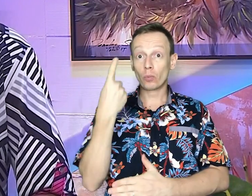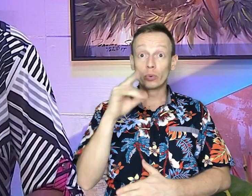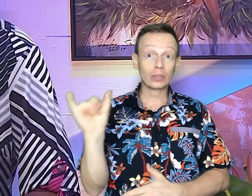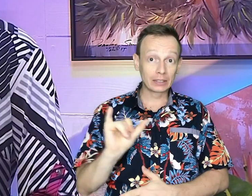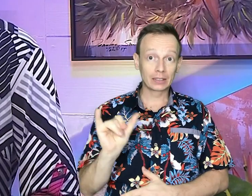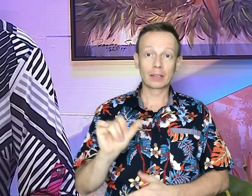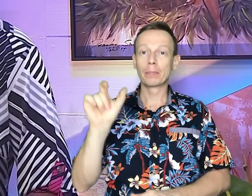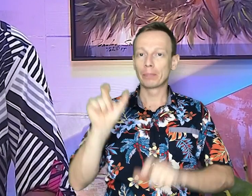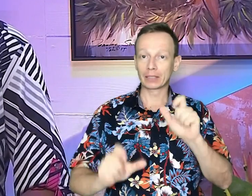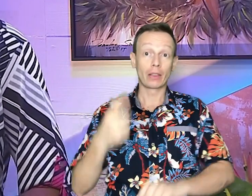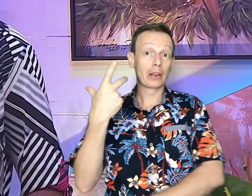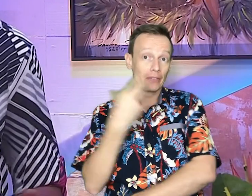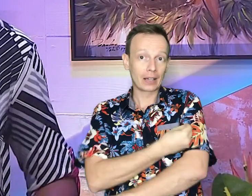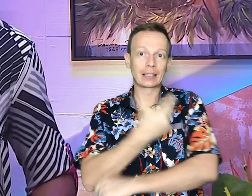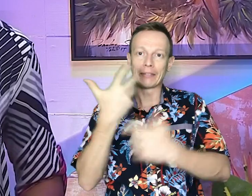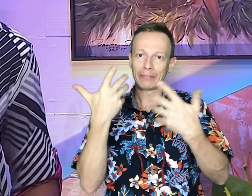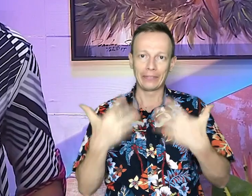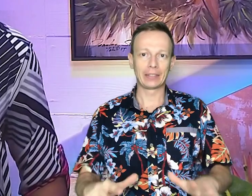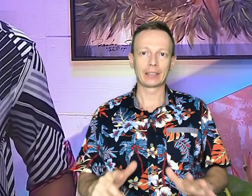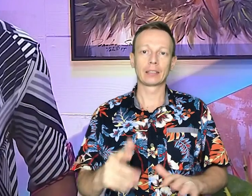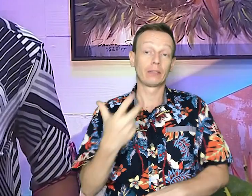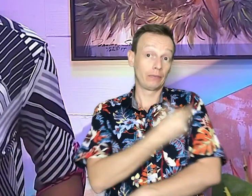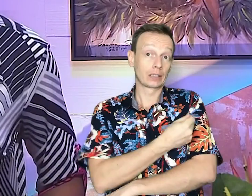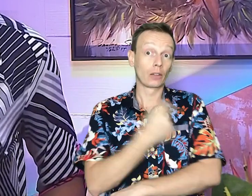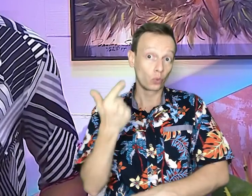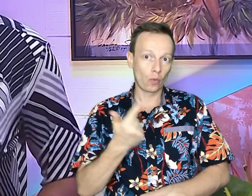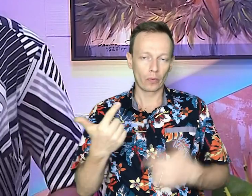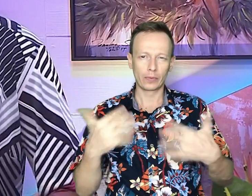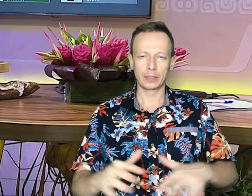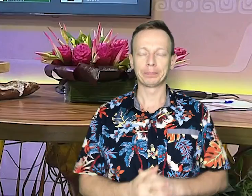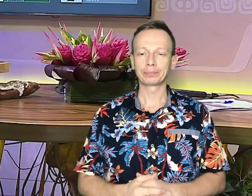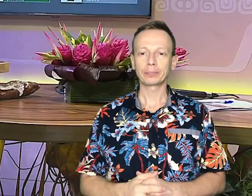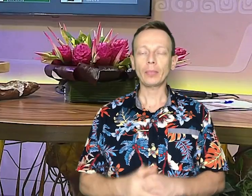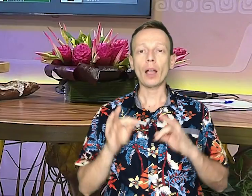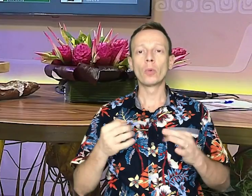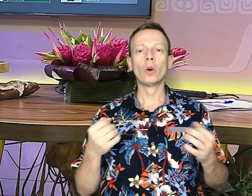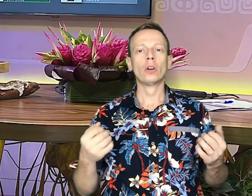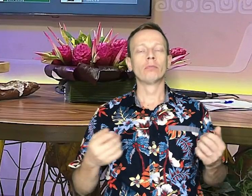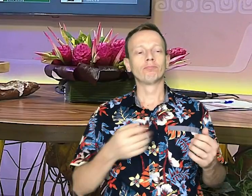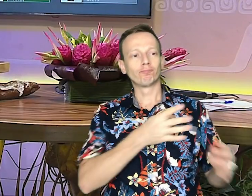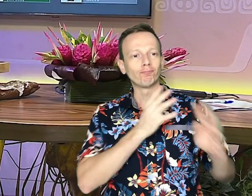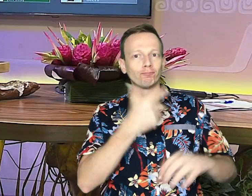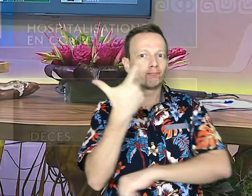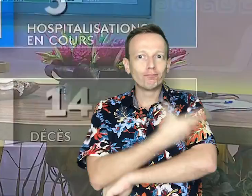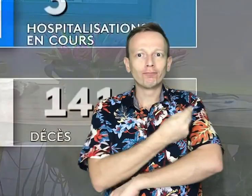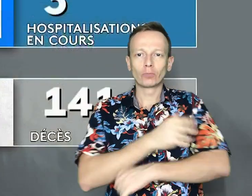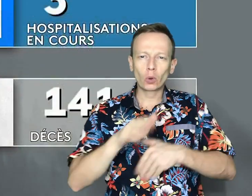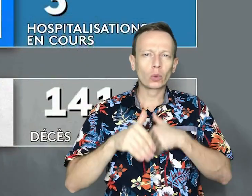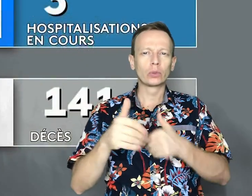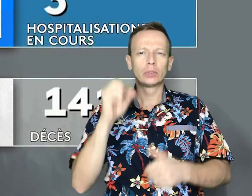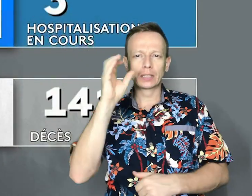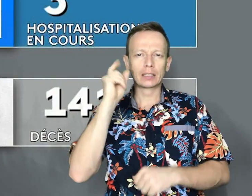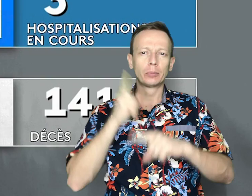des 2 doses. La campagne de vaccination se poursuit, on le sait, à Tahiti et dans nos îles. Aujourd'hui, 7 nouveaux cas